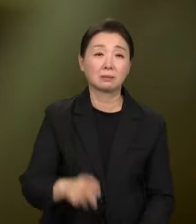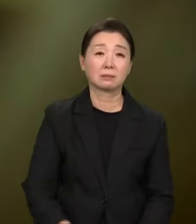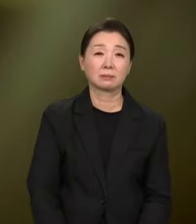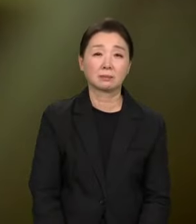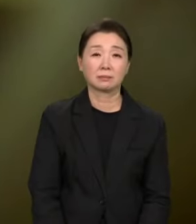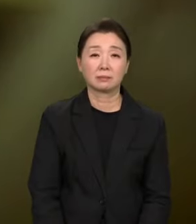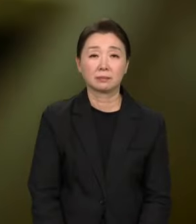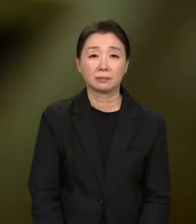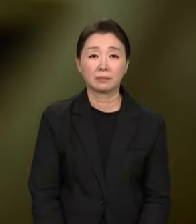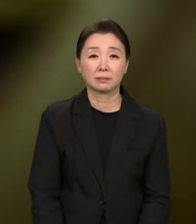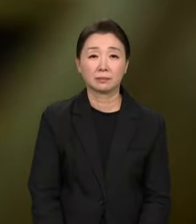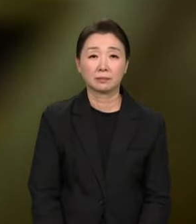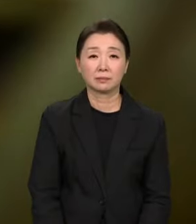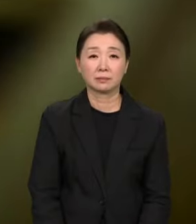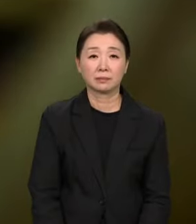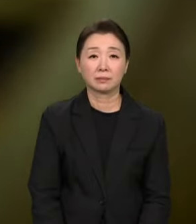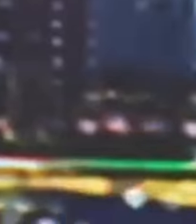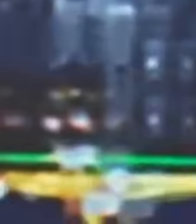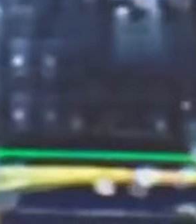JTBC 정아람입니다.